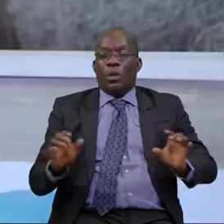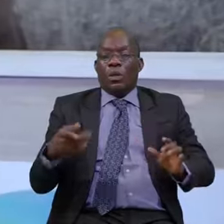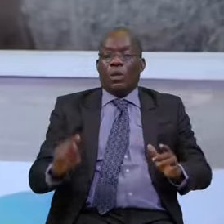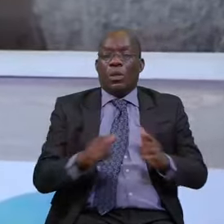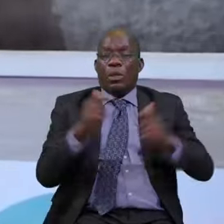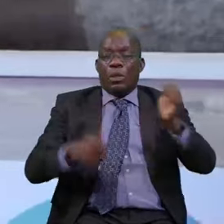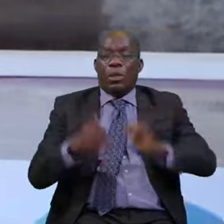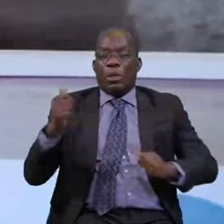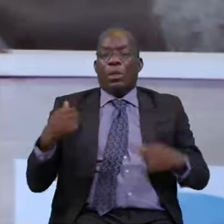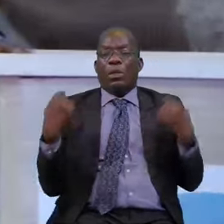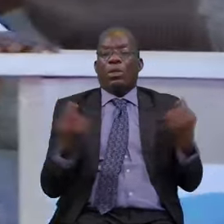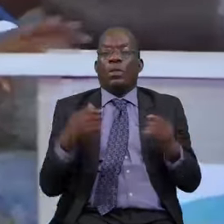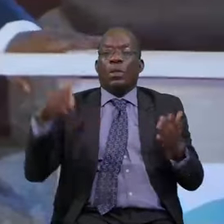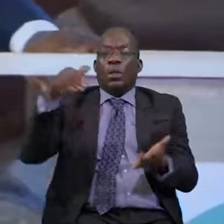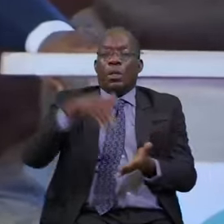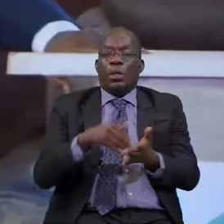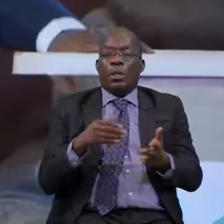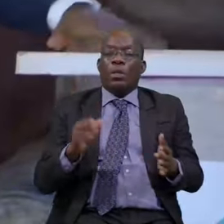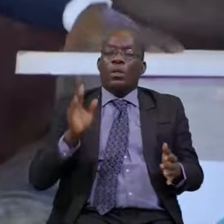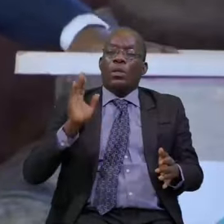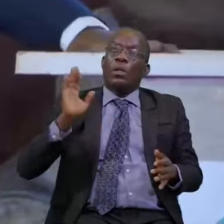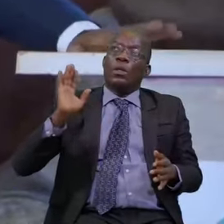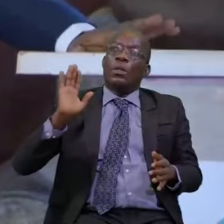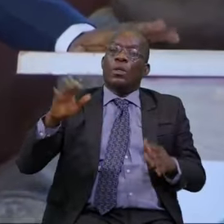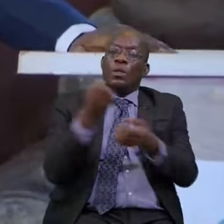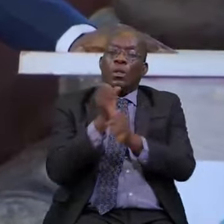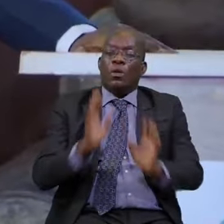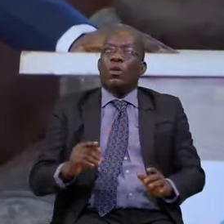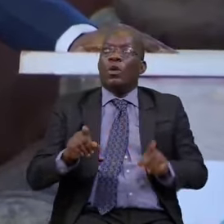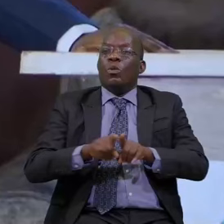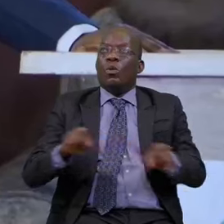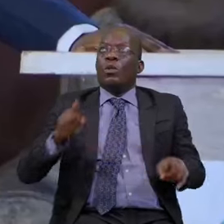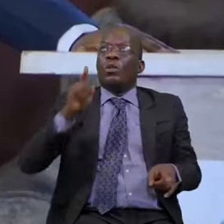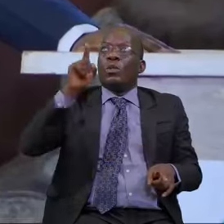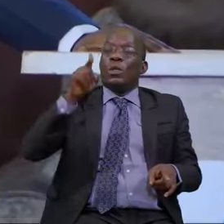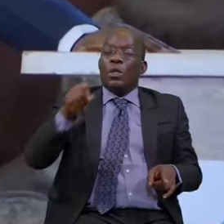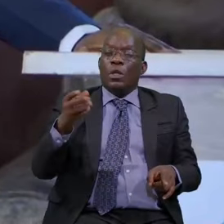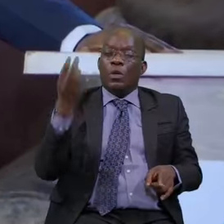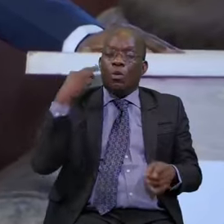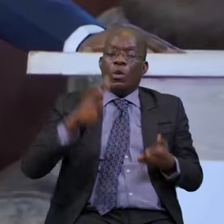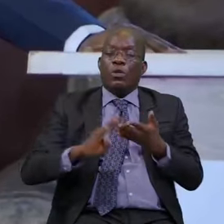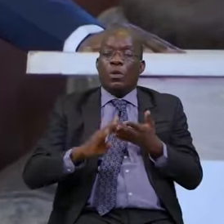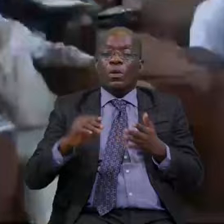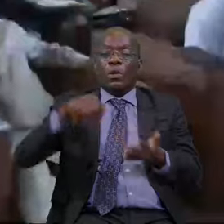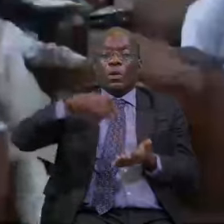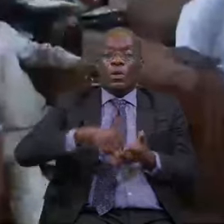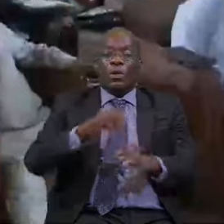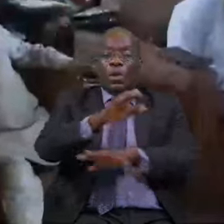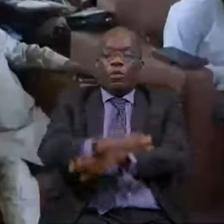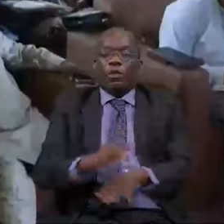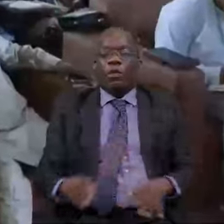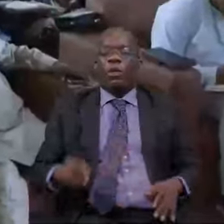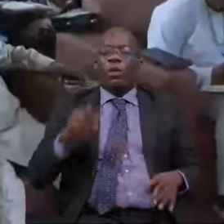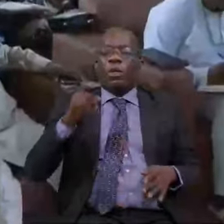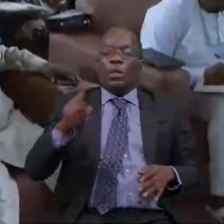grand crime contre son sauveur. Cependant, il était pardonné. Cet après-midi,